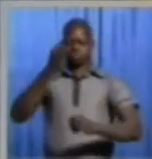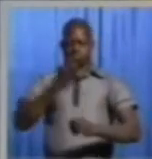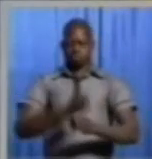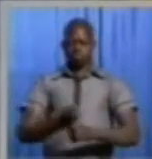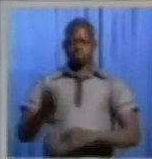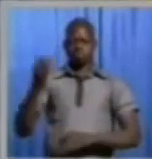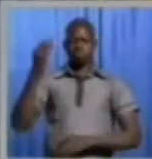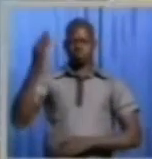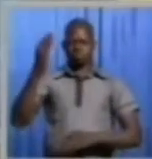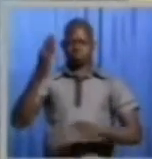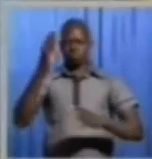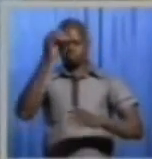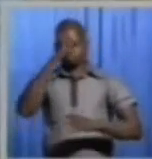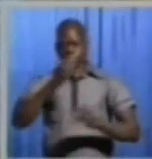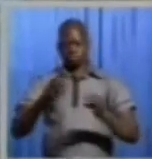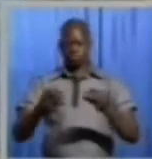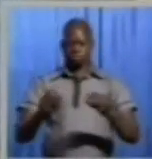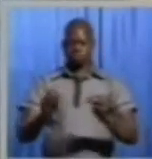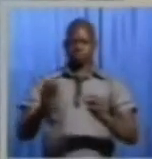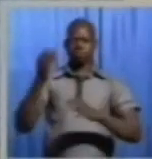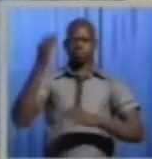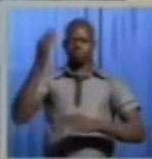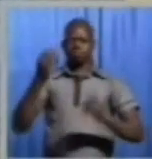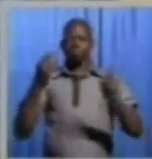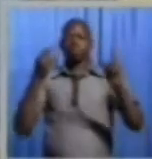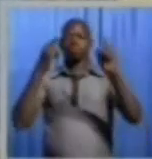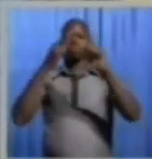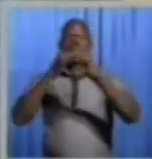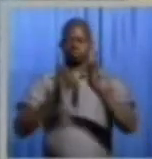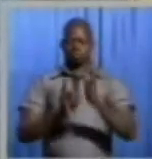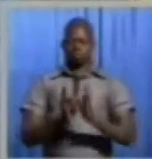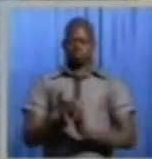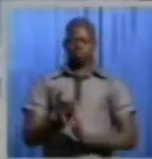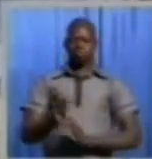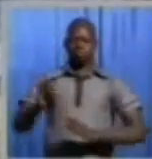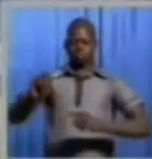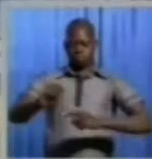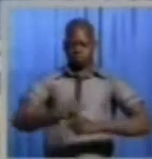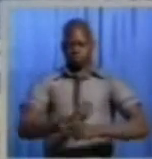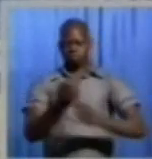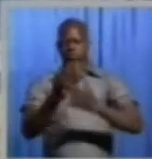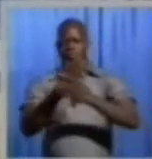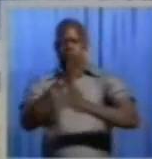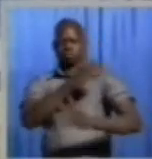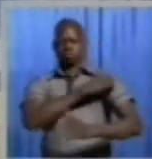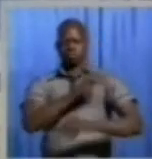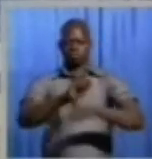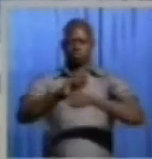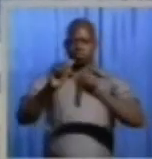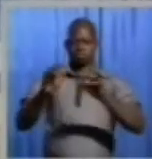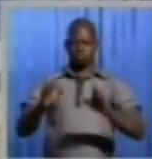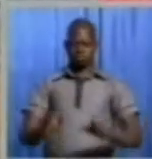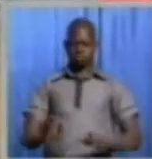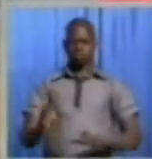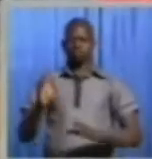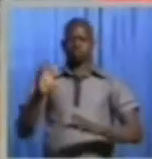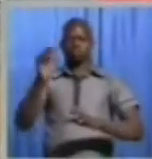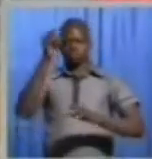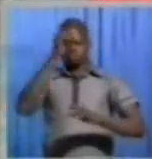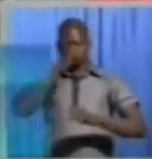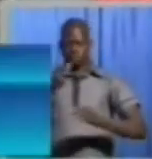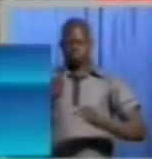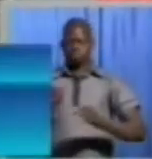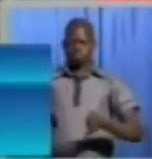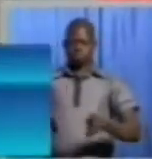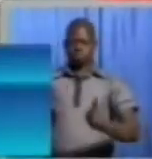Forum Africalia, un forum qui vise à développer des courants d'affaires entre chefs d'entreprise. Africalia est une